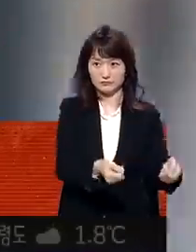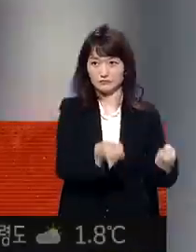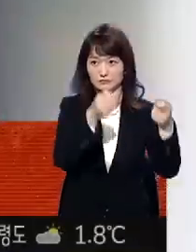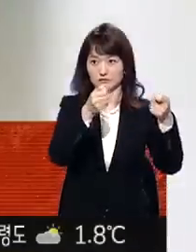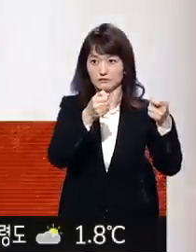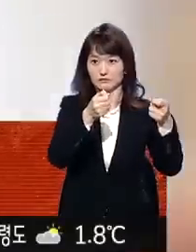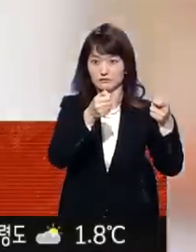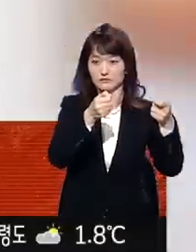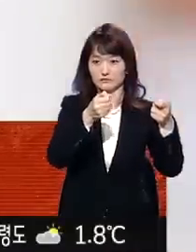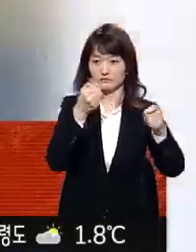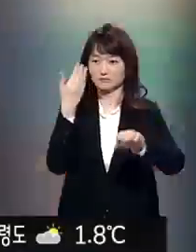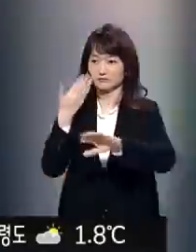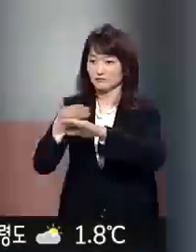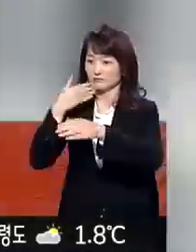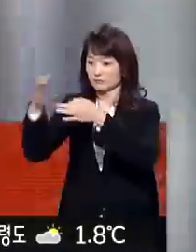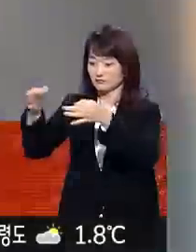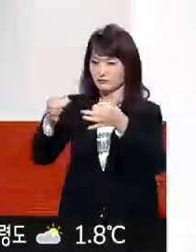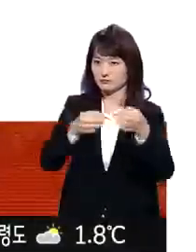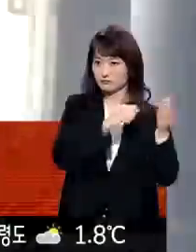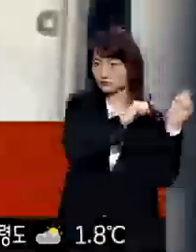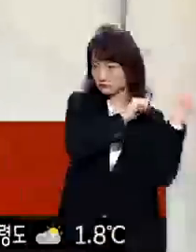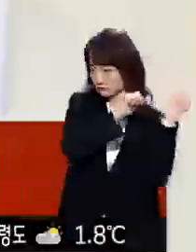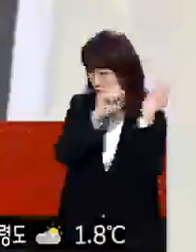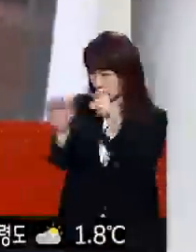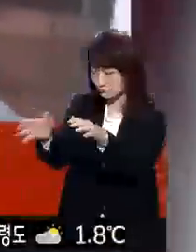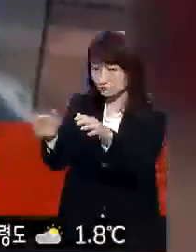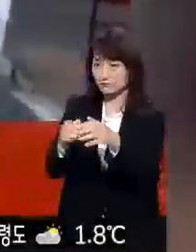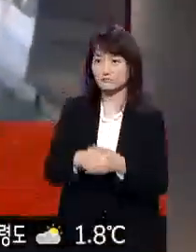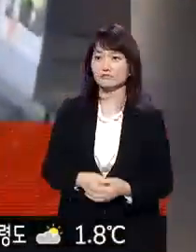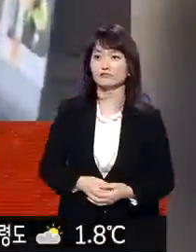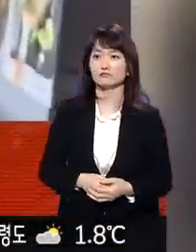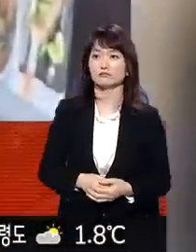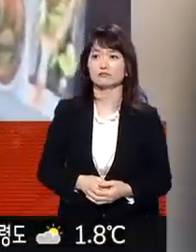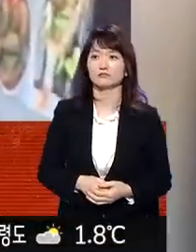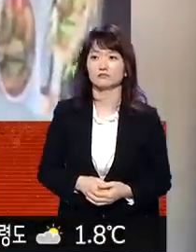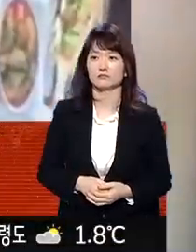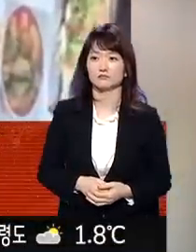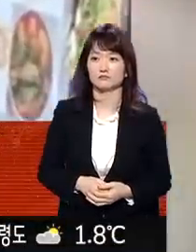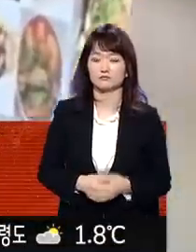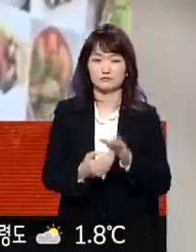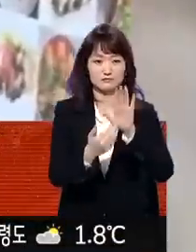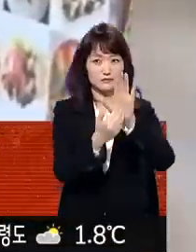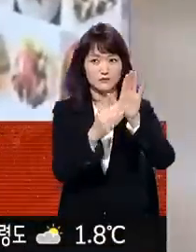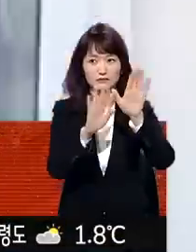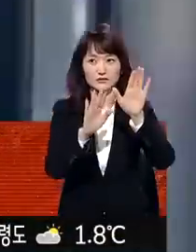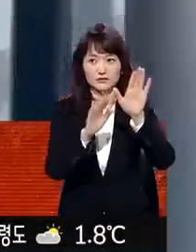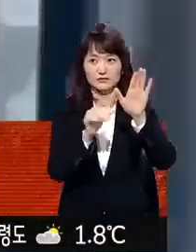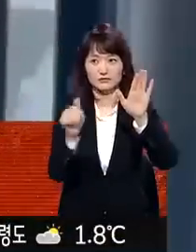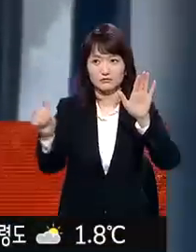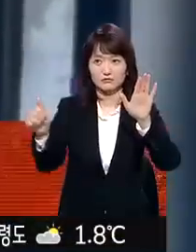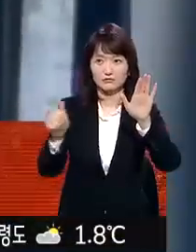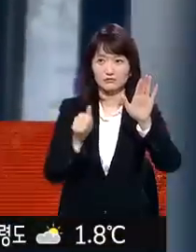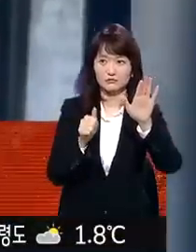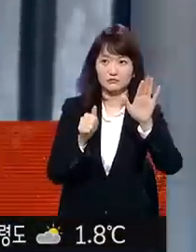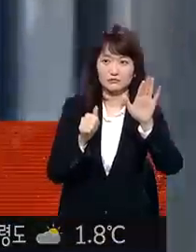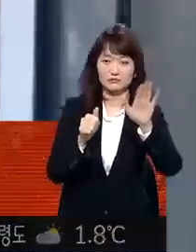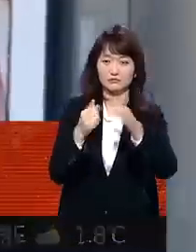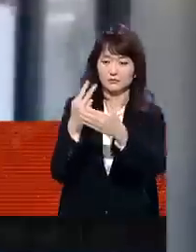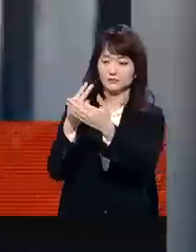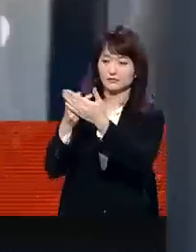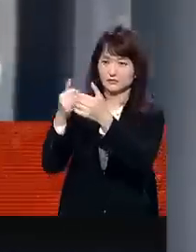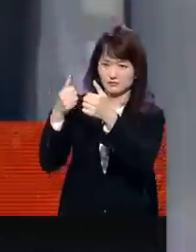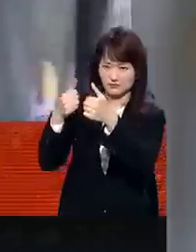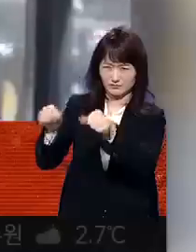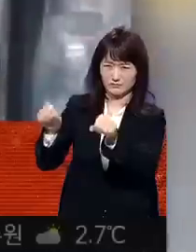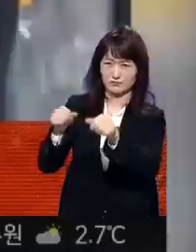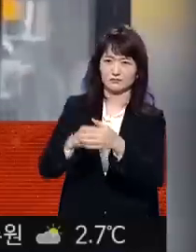식당의 유리창을 가격합니다. 식당에 들어가려던 직원은 굳이 말리지 않고 발길을 돌립니다. 유리창은 완전히 박살이 났고요. 그런데도